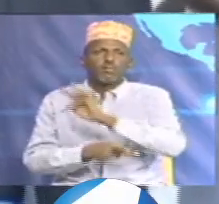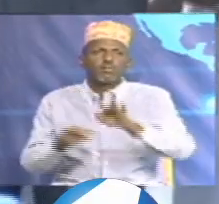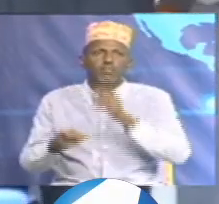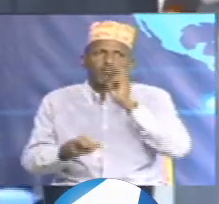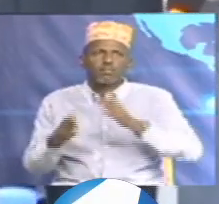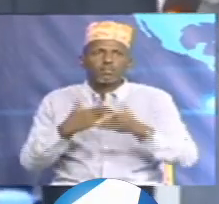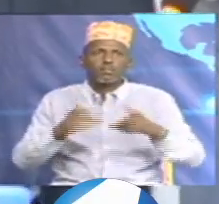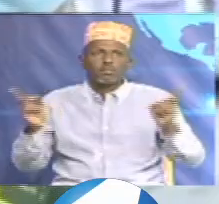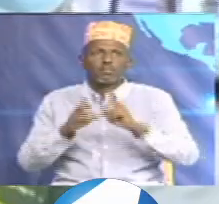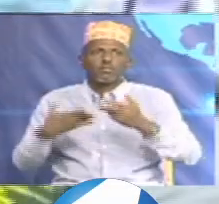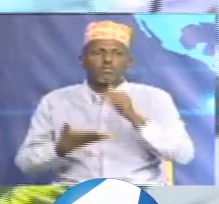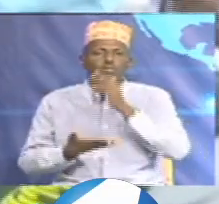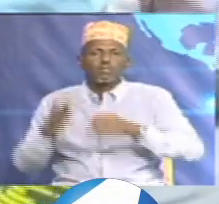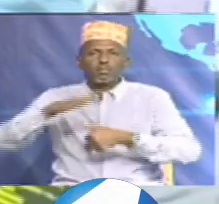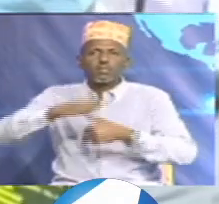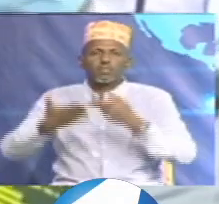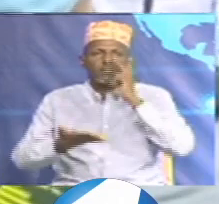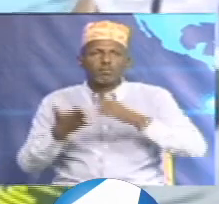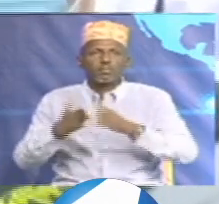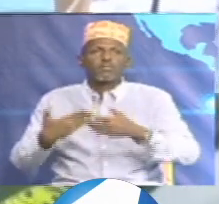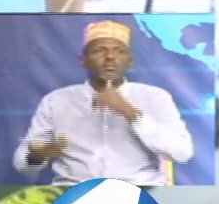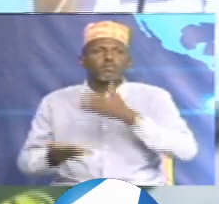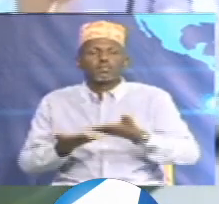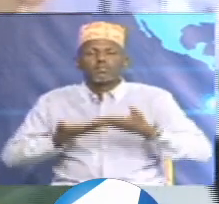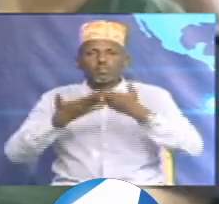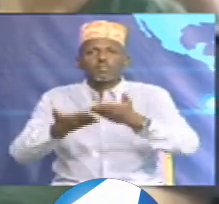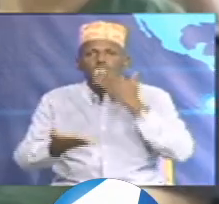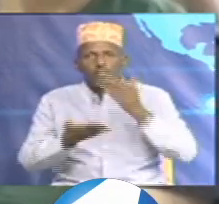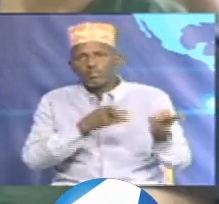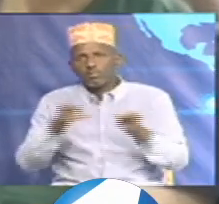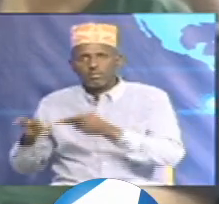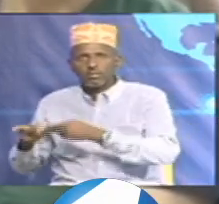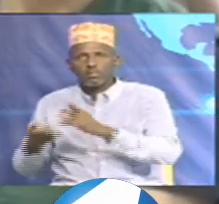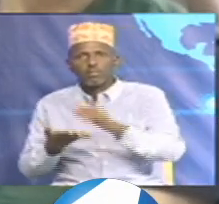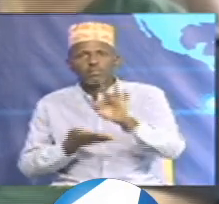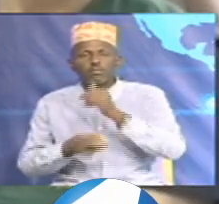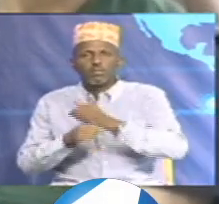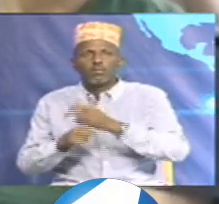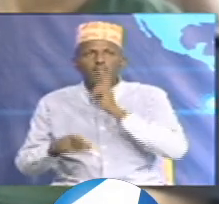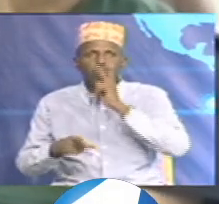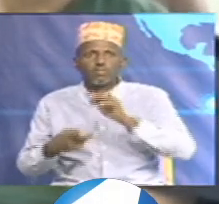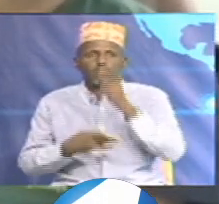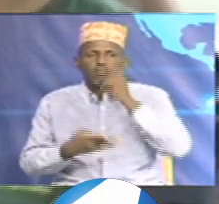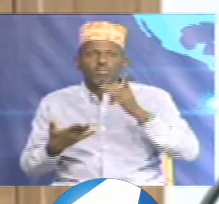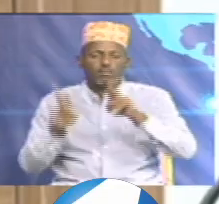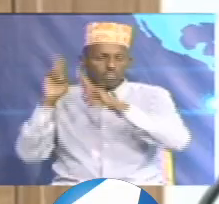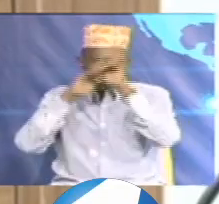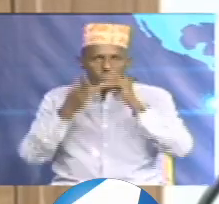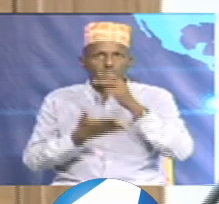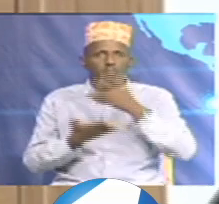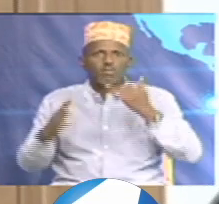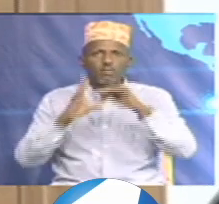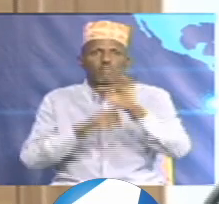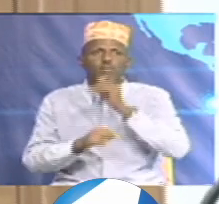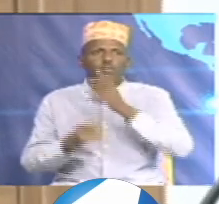Eh bien, le ministre de la Santé a souhaité la bienvenue aux praticiens saoudiens qui sont envoyés